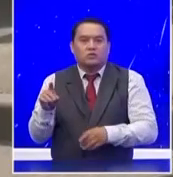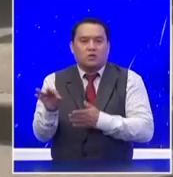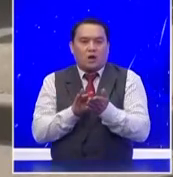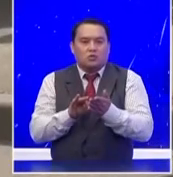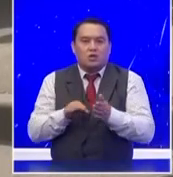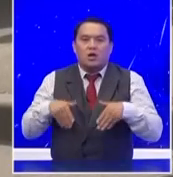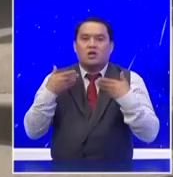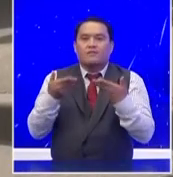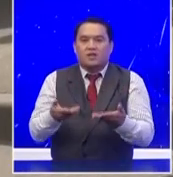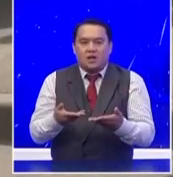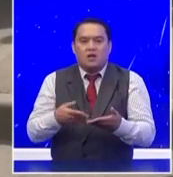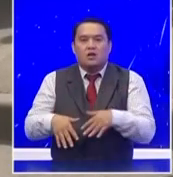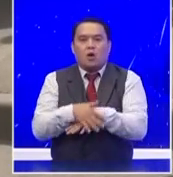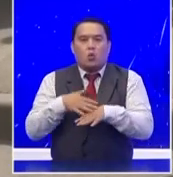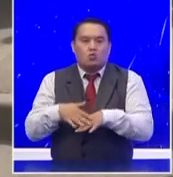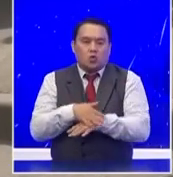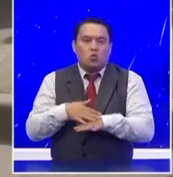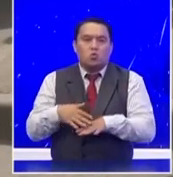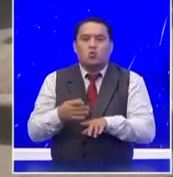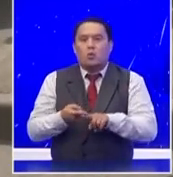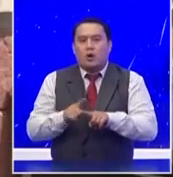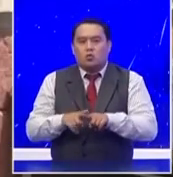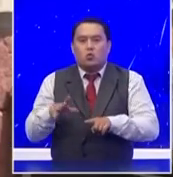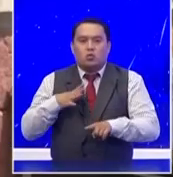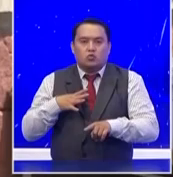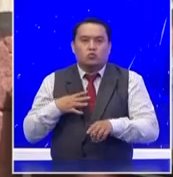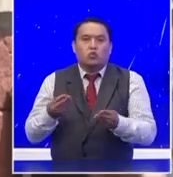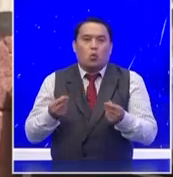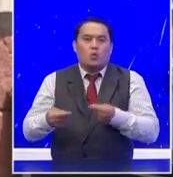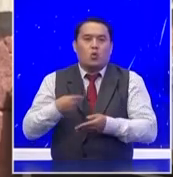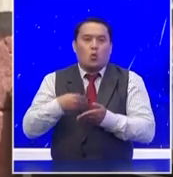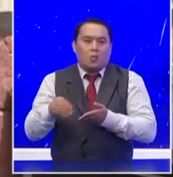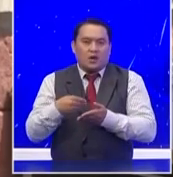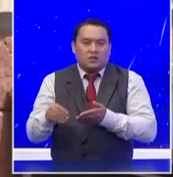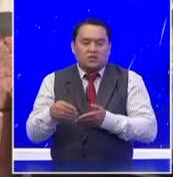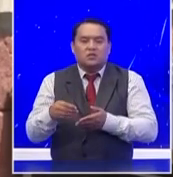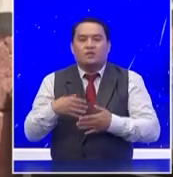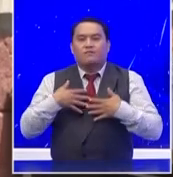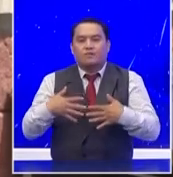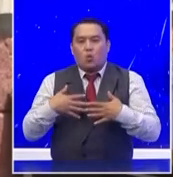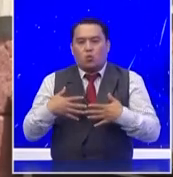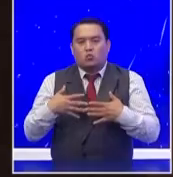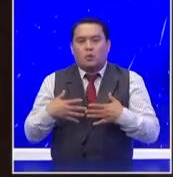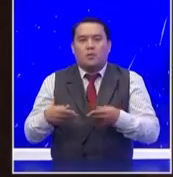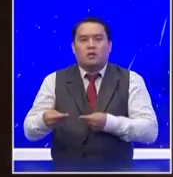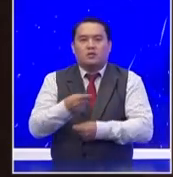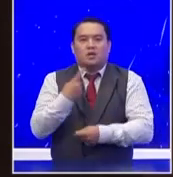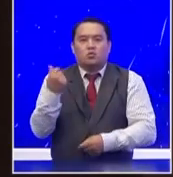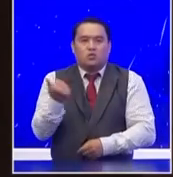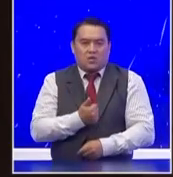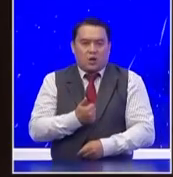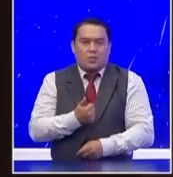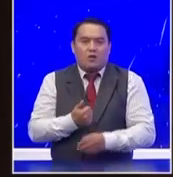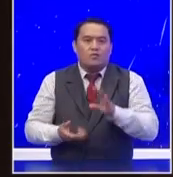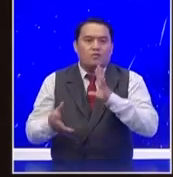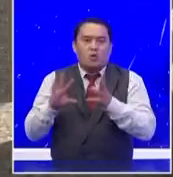же отреагировали неравнодушные граждане. Нужная сумма на приобретение кислородных концентраторов была собрана за неделю.